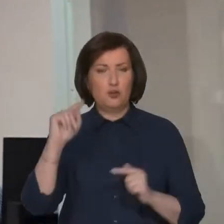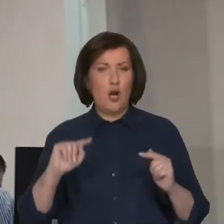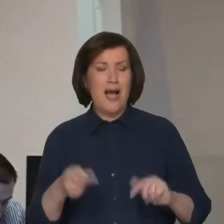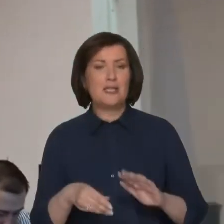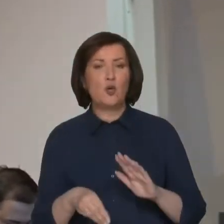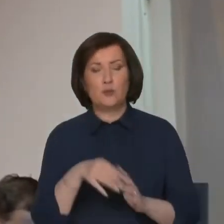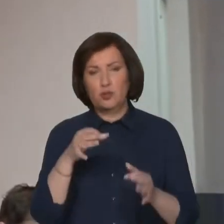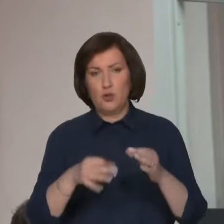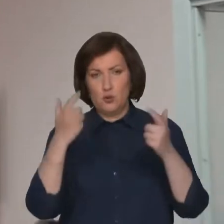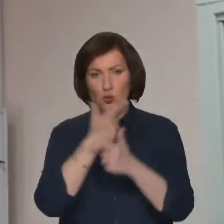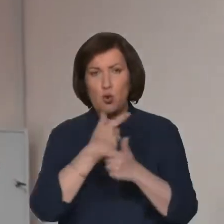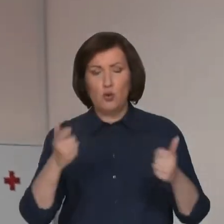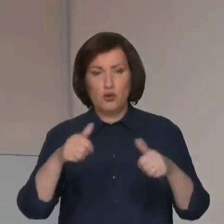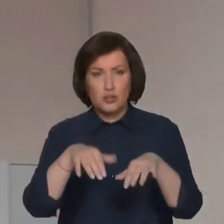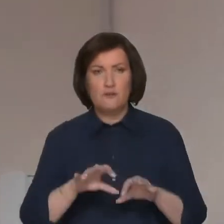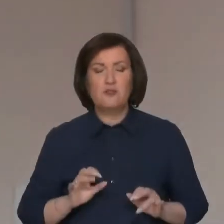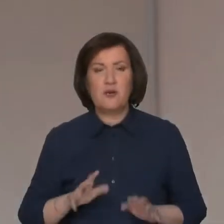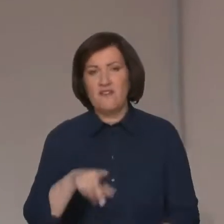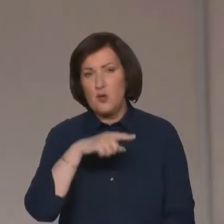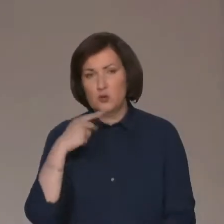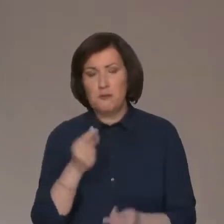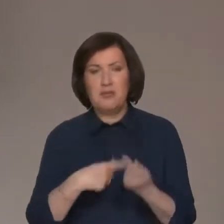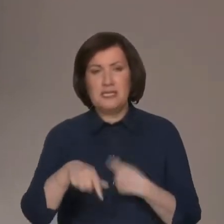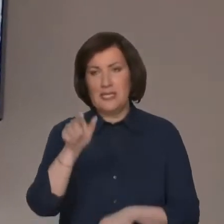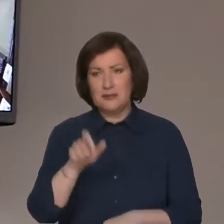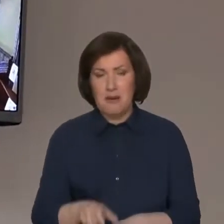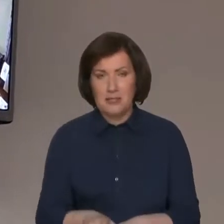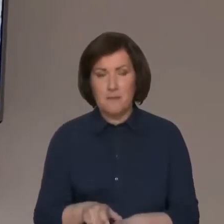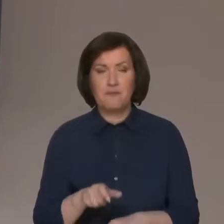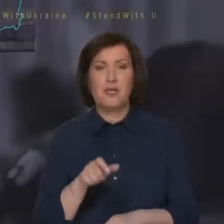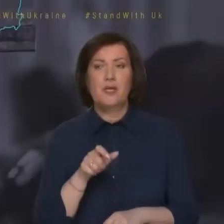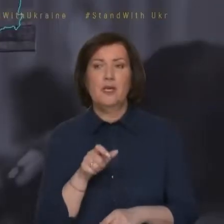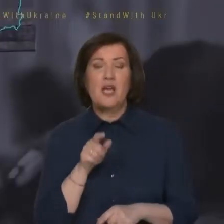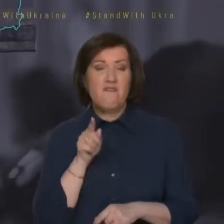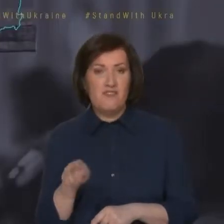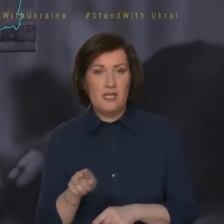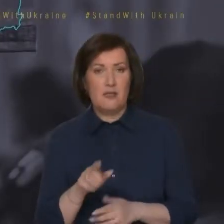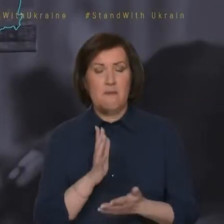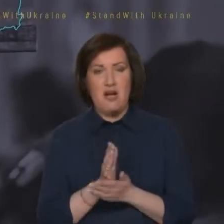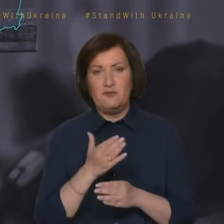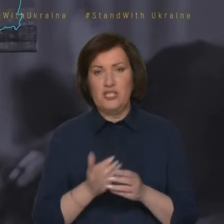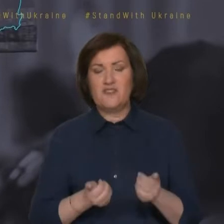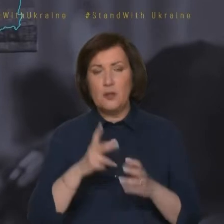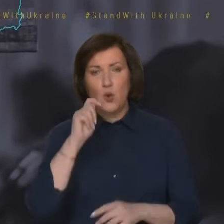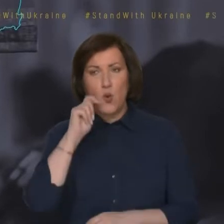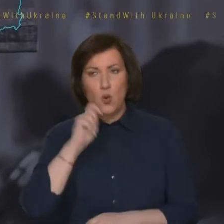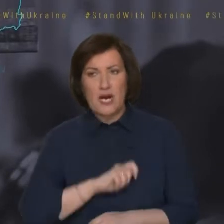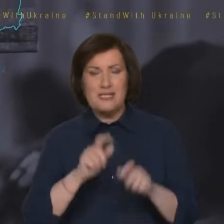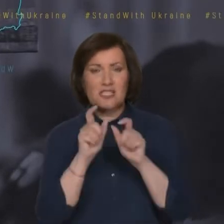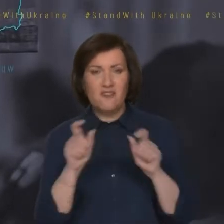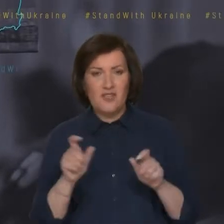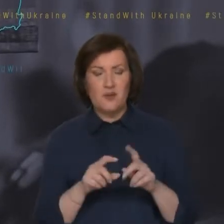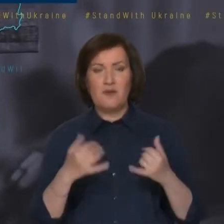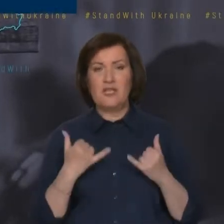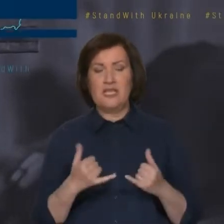Віра Широка оголошує рішення у справі російського бізнесмена Володимира Євтушенкова. Він мав частки в кількох українських фірмах